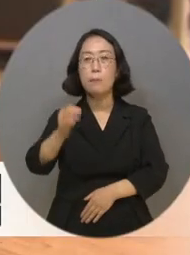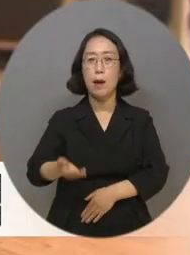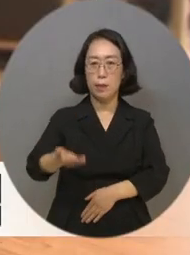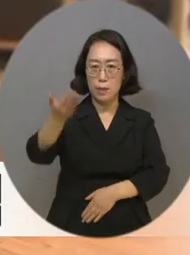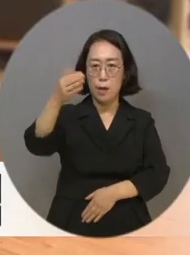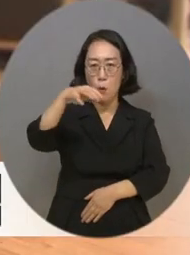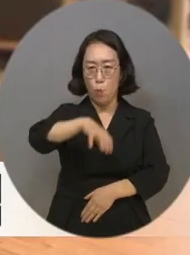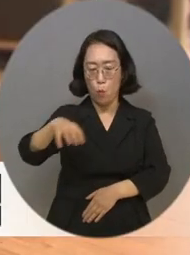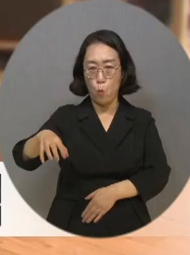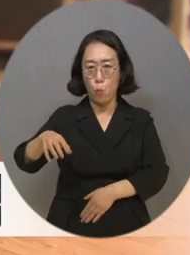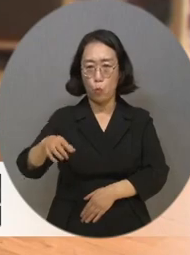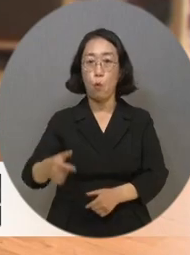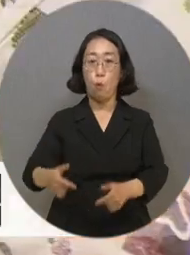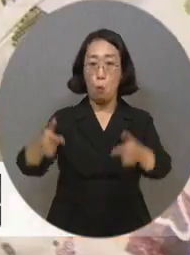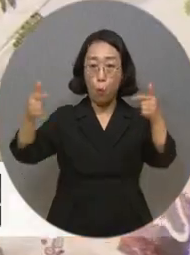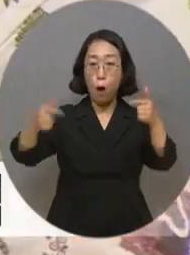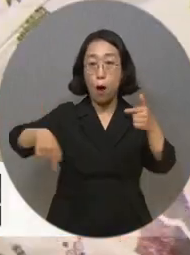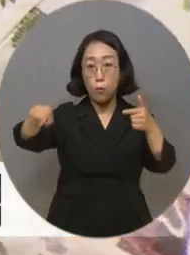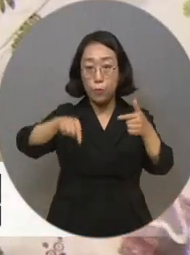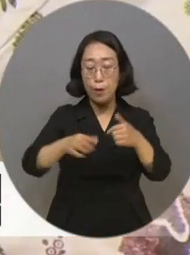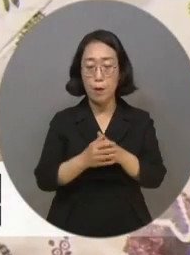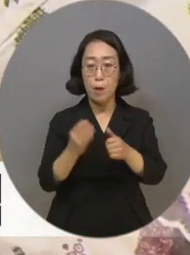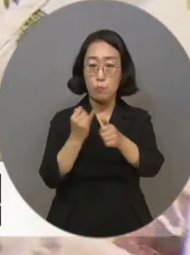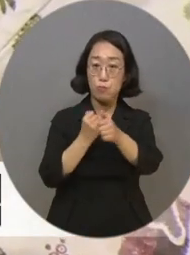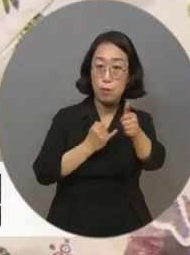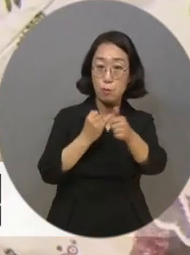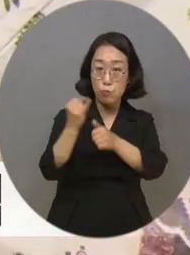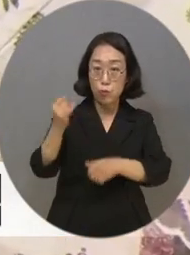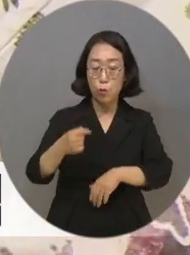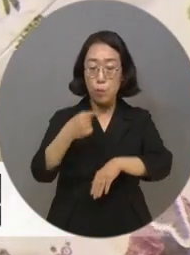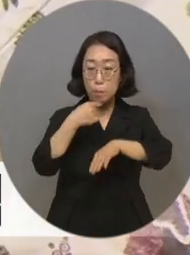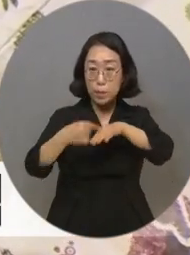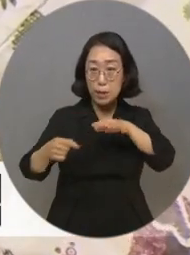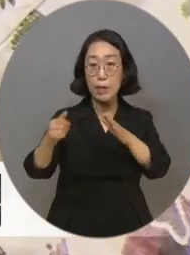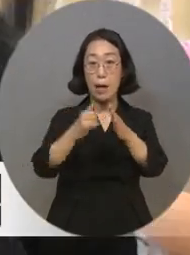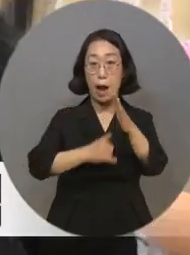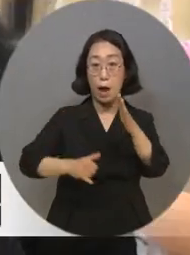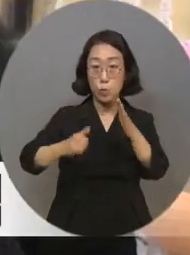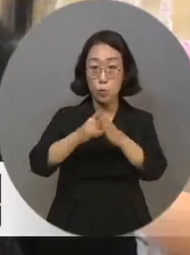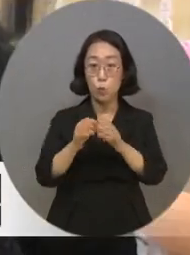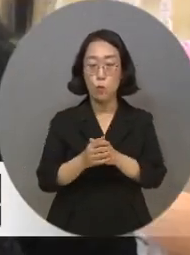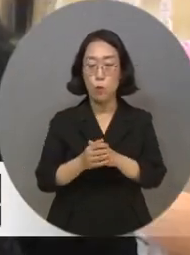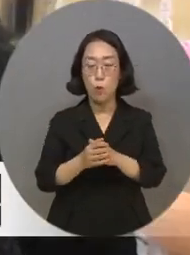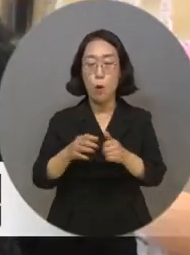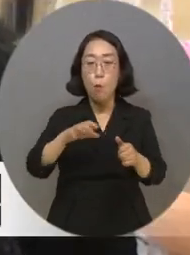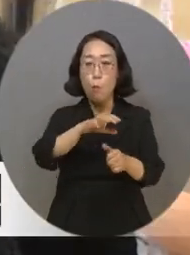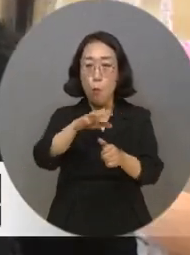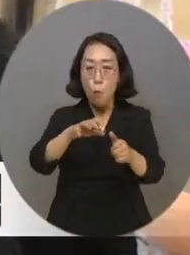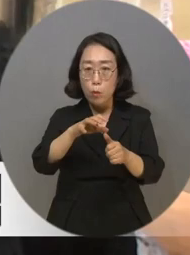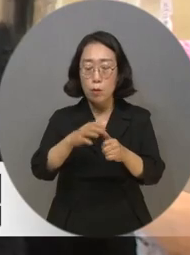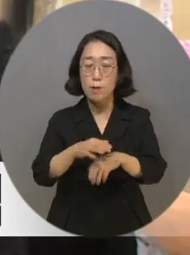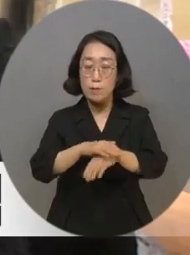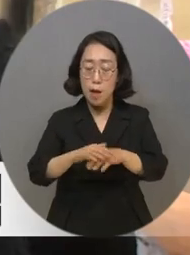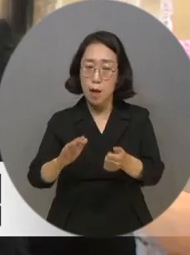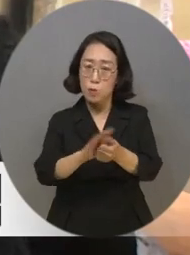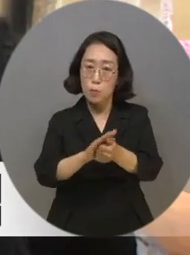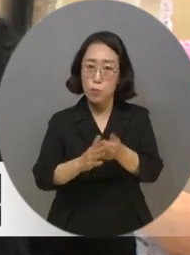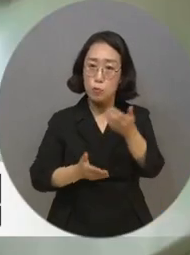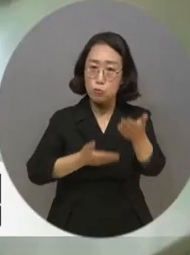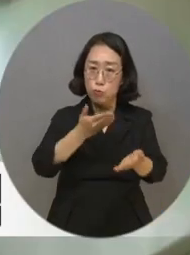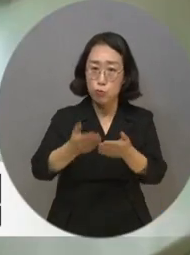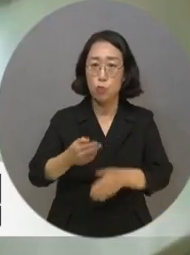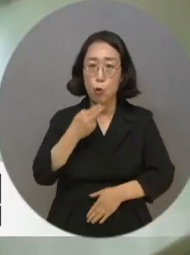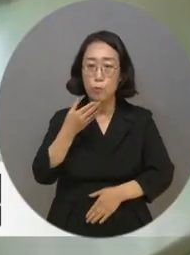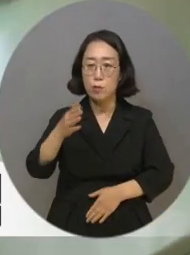21,334개소입니다. 특히 이번 조사에서 배우자나 직계혈족, 형제자매 등 가족 요양보호사가 제대로 된 요양 서비스를